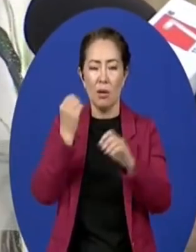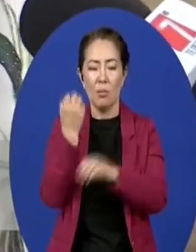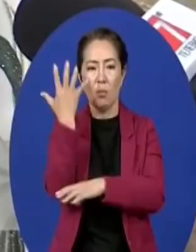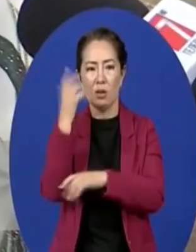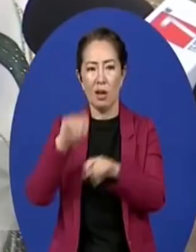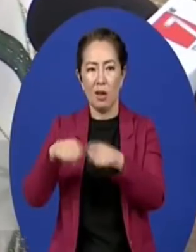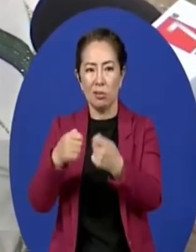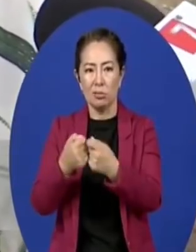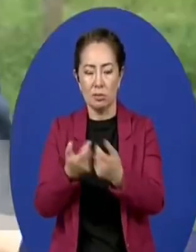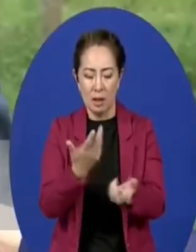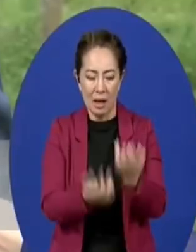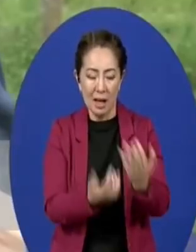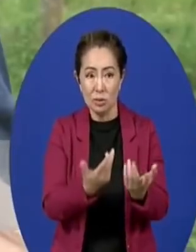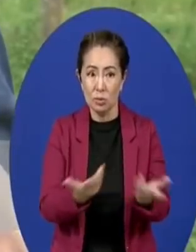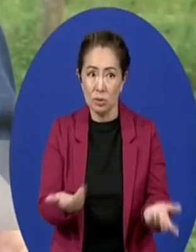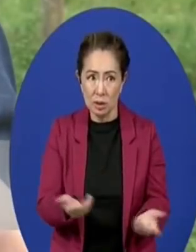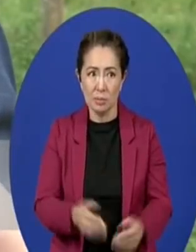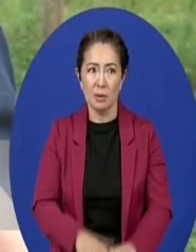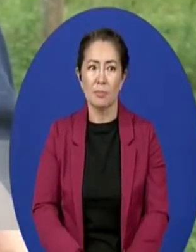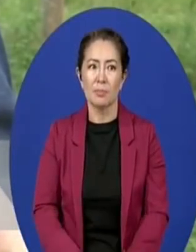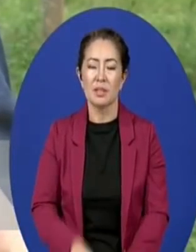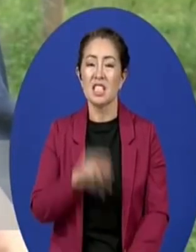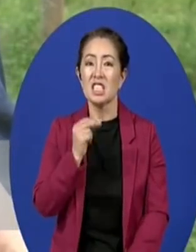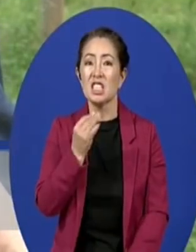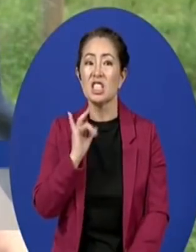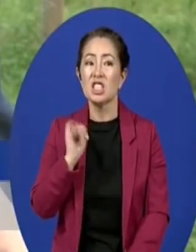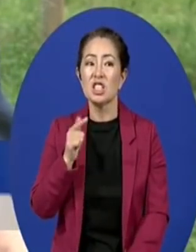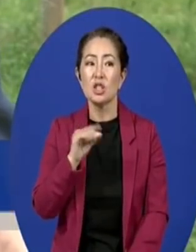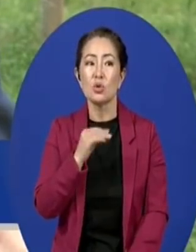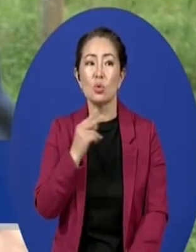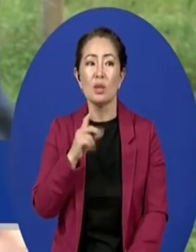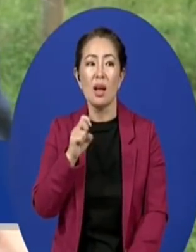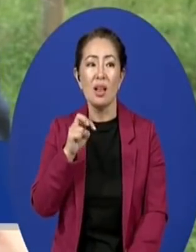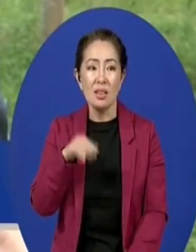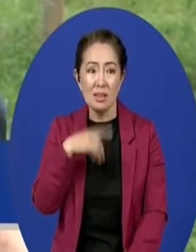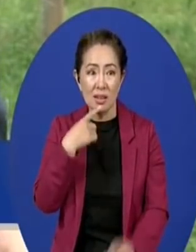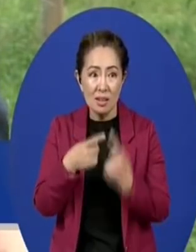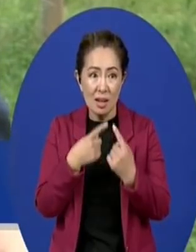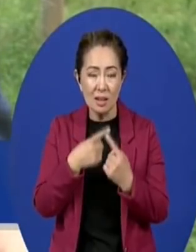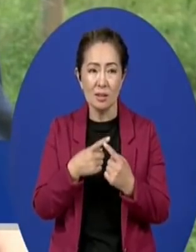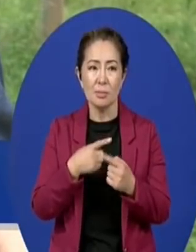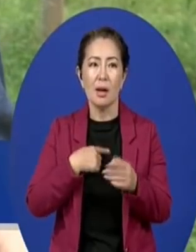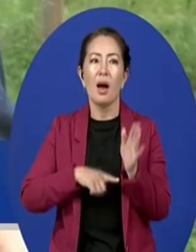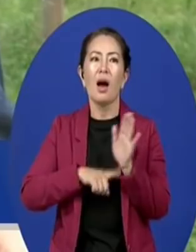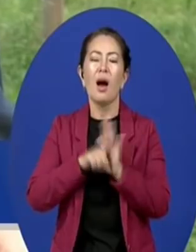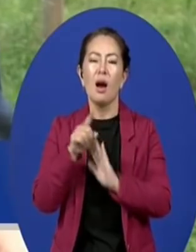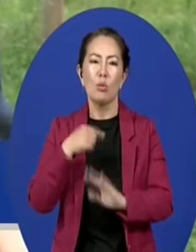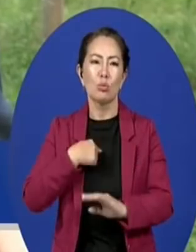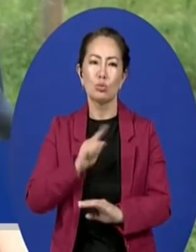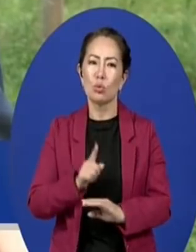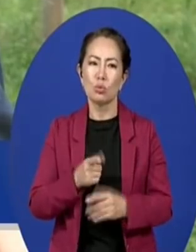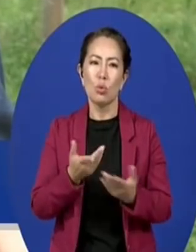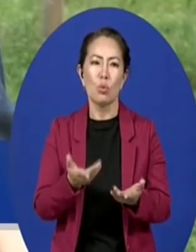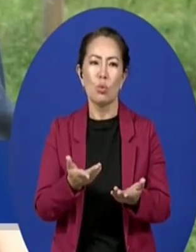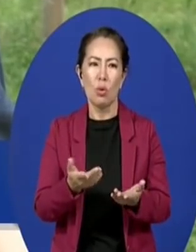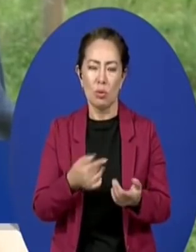дуулаад гал түлцэн байх жишээ. Зэрэгжүүлт гэж яриад байгаа шүү дээ. За энийг бол анханаас нь бол би зөвшөөрөхгүй. Энд бол энийгээ дагаад гинт хэрэг буюу